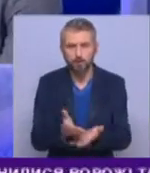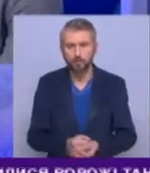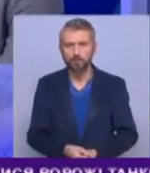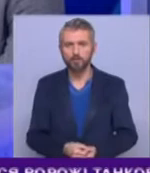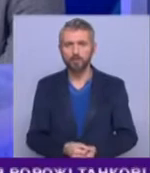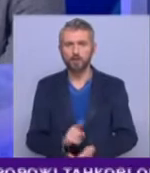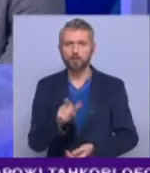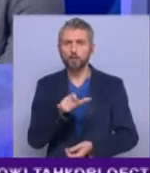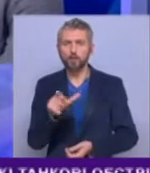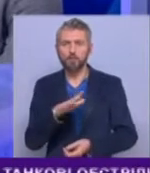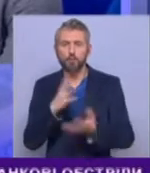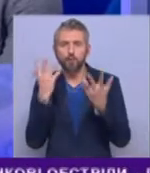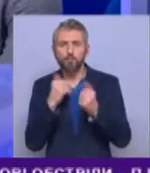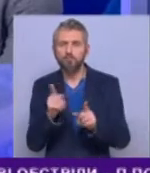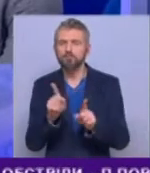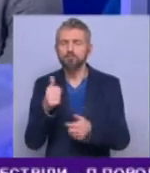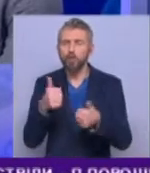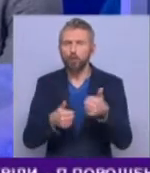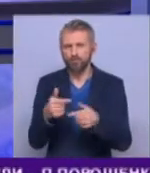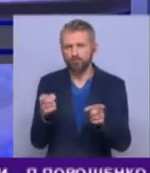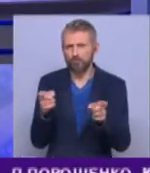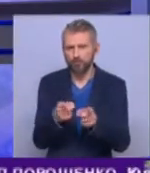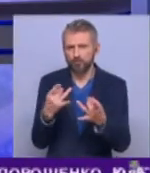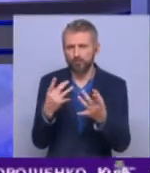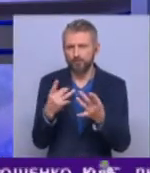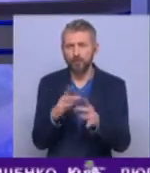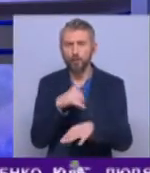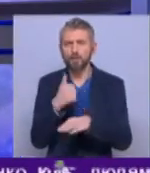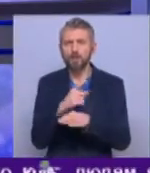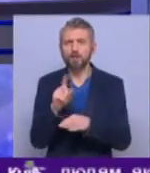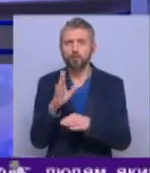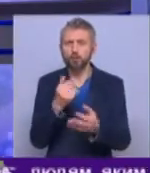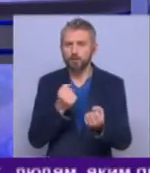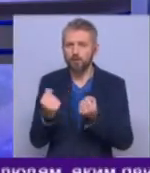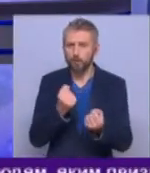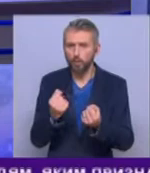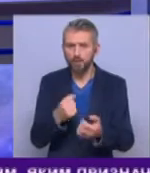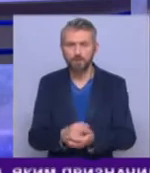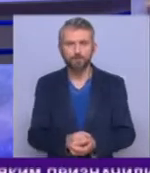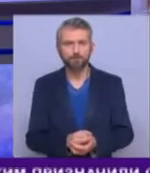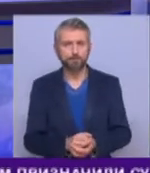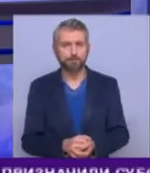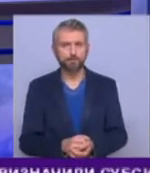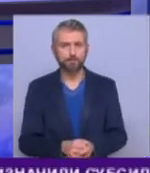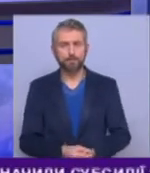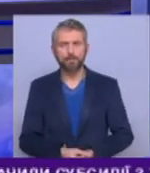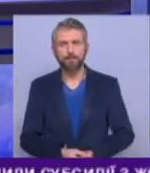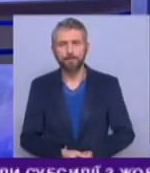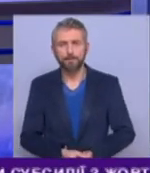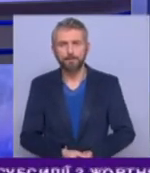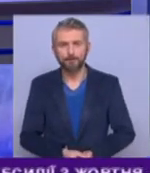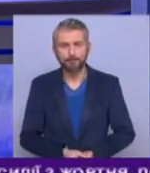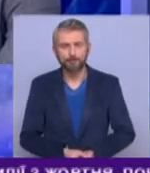аби людям було комфортно. Що це за конкурс в двох словах? І головне, за що будемо боротися? Ну, перш за все, ми нашим Дніпровським